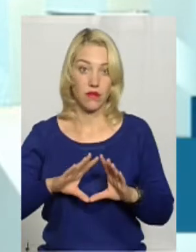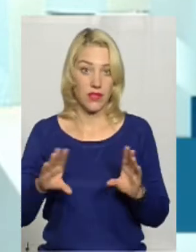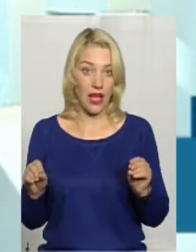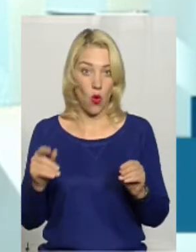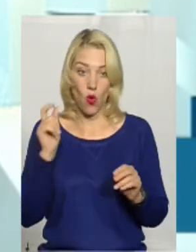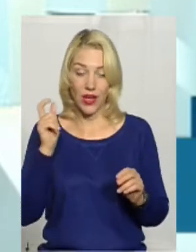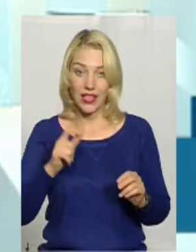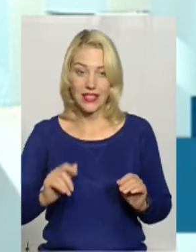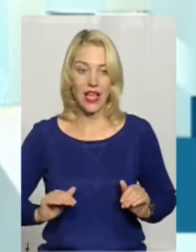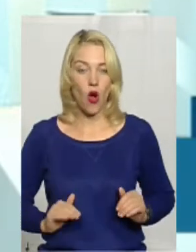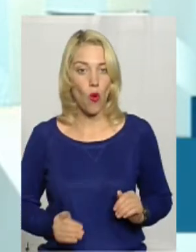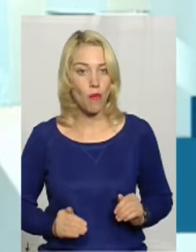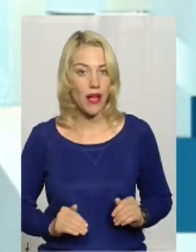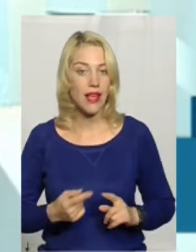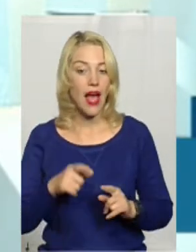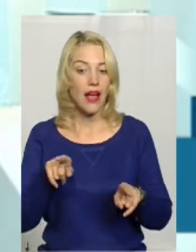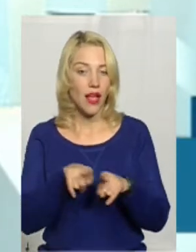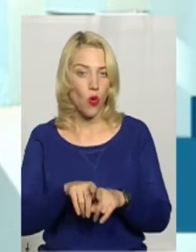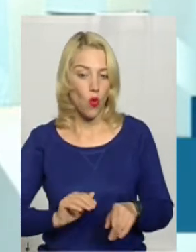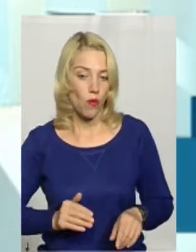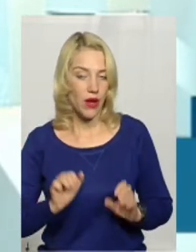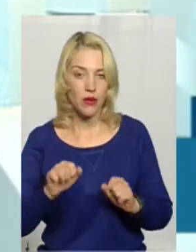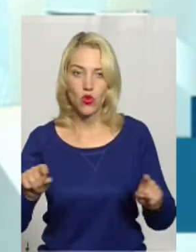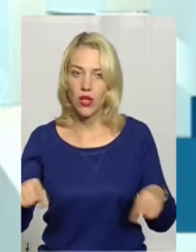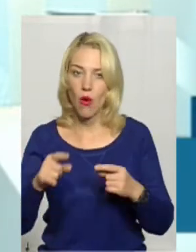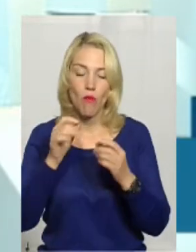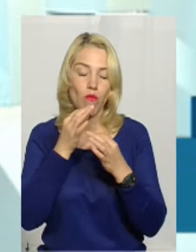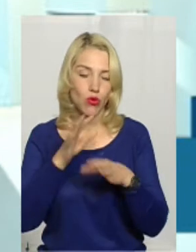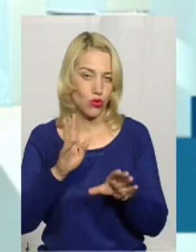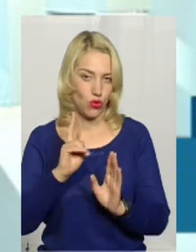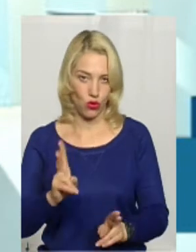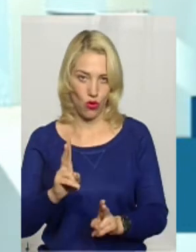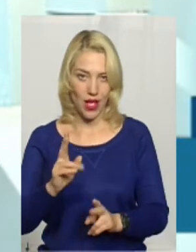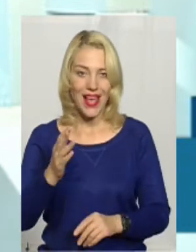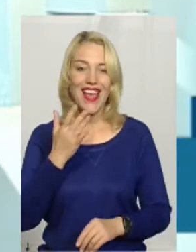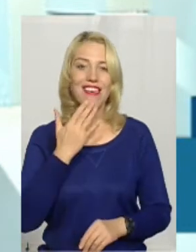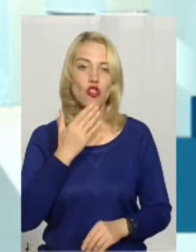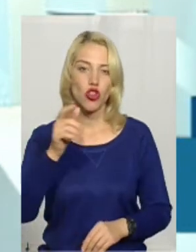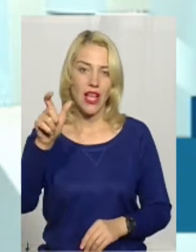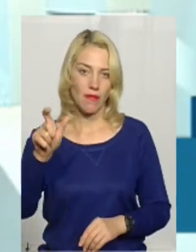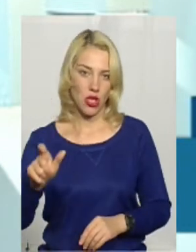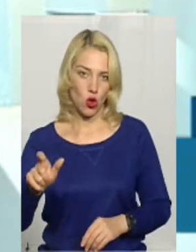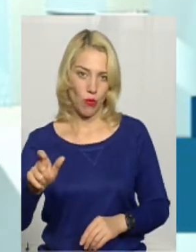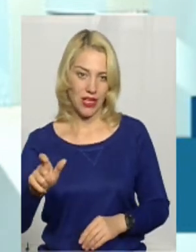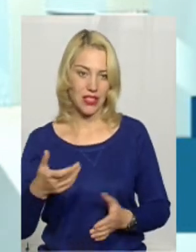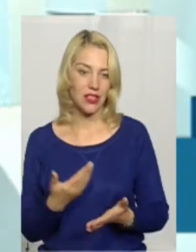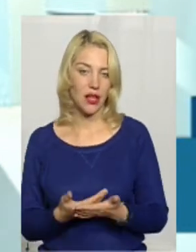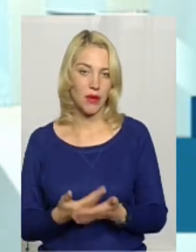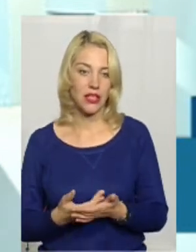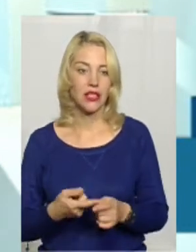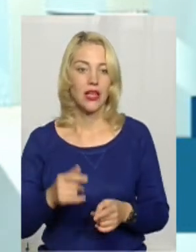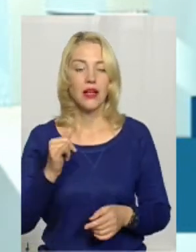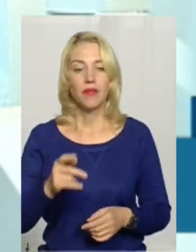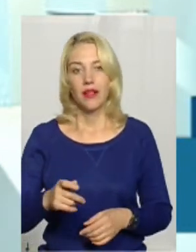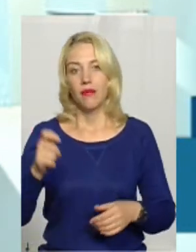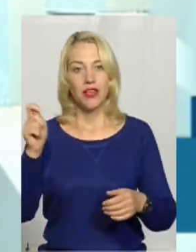українська компанія. Але таку компанію може заснувати будь-хто, і іноземний громадянин. Тобто, приїжджає сюди